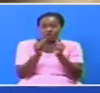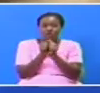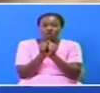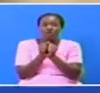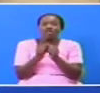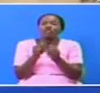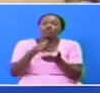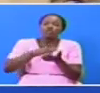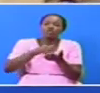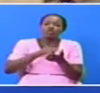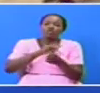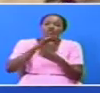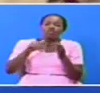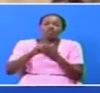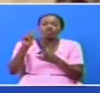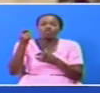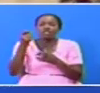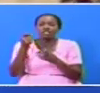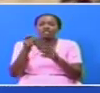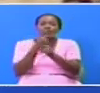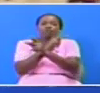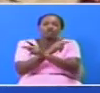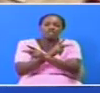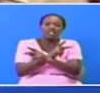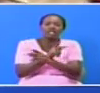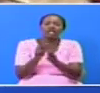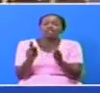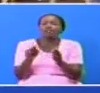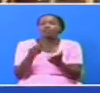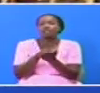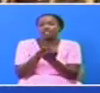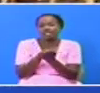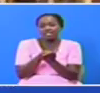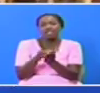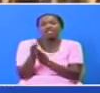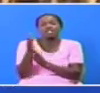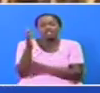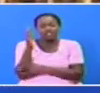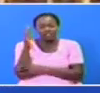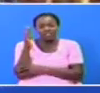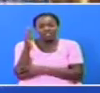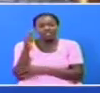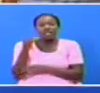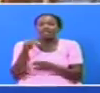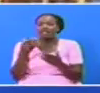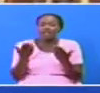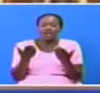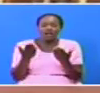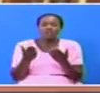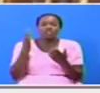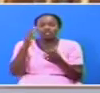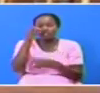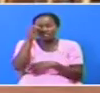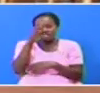kuwahusisha Wakenya katika kulinda usalama kwa kutoa taarifa muhimu kwa machifu mitaani kuhusu matukio ya utovu wa usalama na